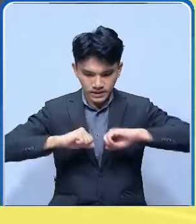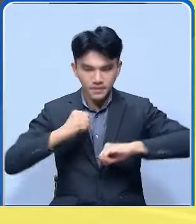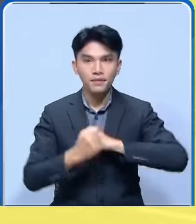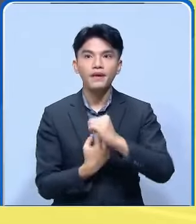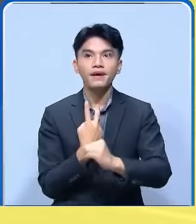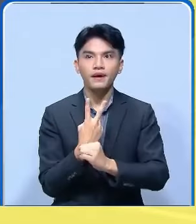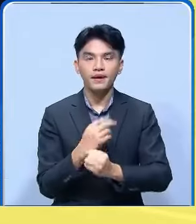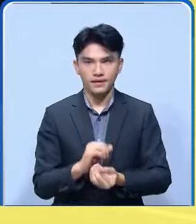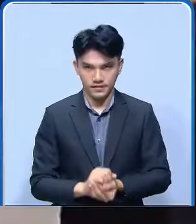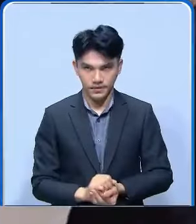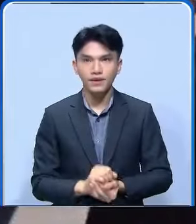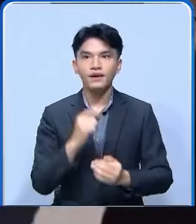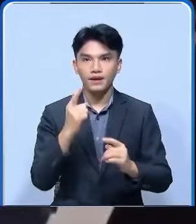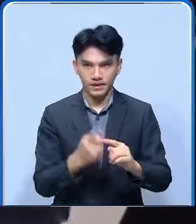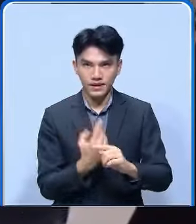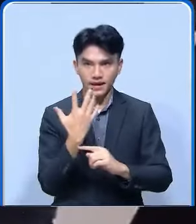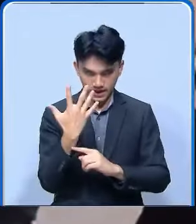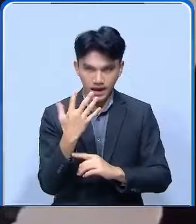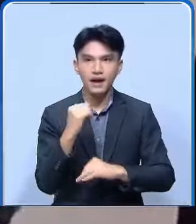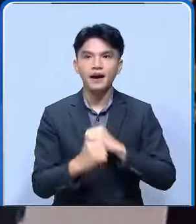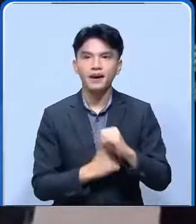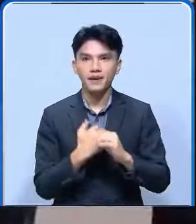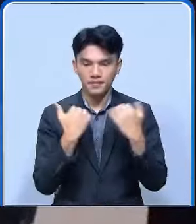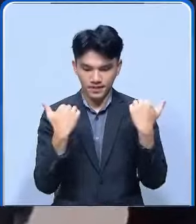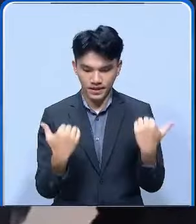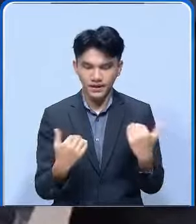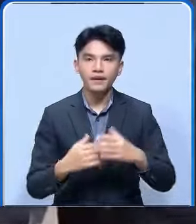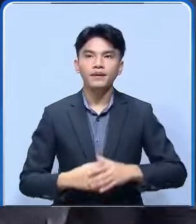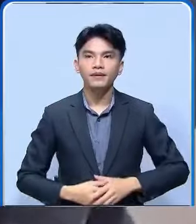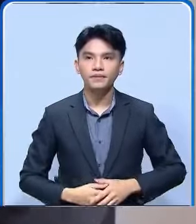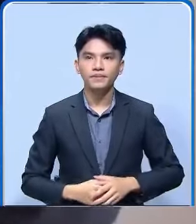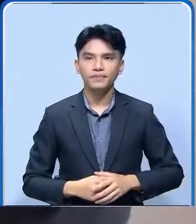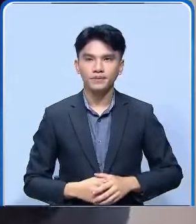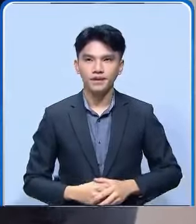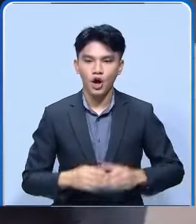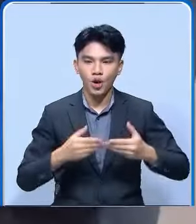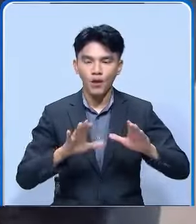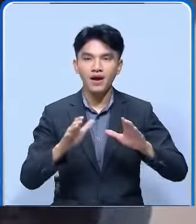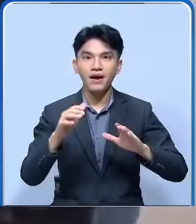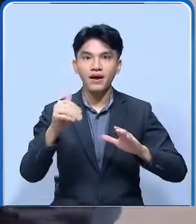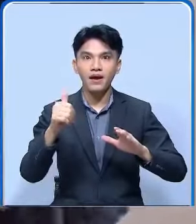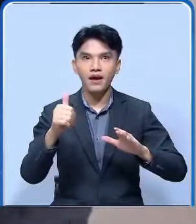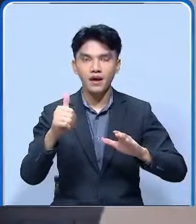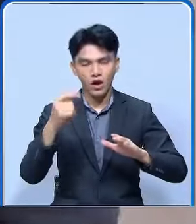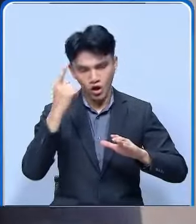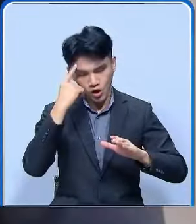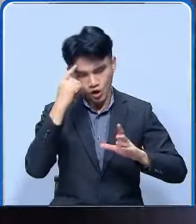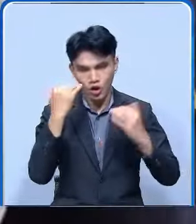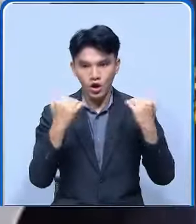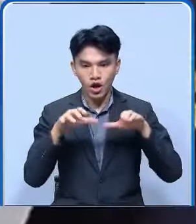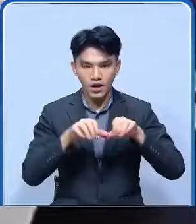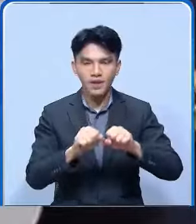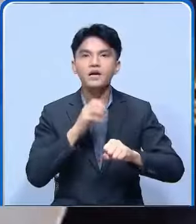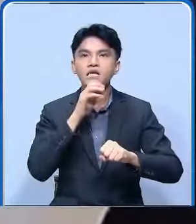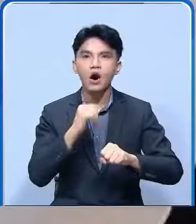คะซึ่งในเดือนพฤษภาคมปีนี้ที่ผ่านมาเนี่ยเพิ่งพ้นโทษออกมาจากเรือนจำทราบว่ายังมีหมายจับค้